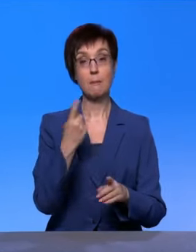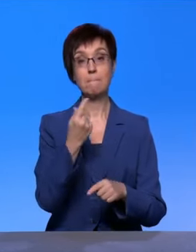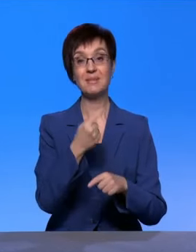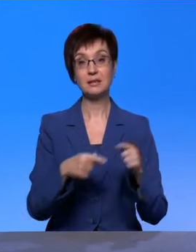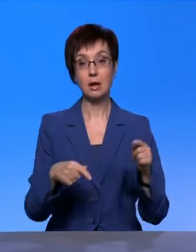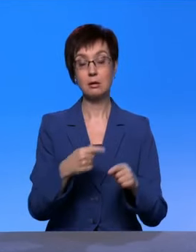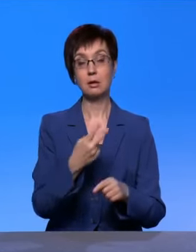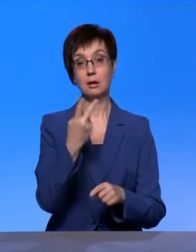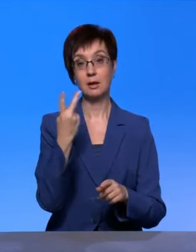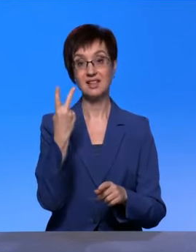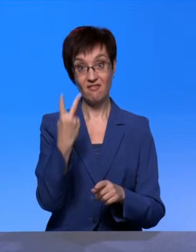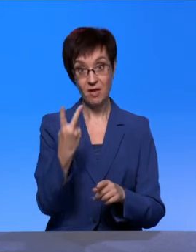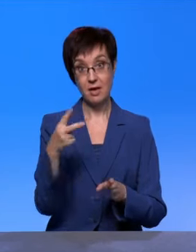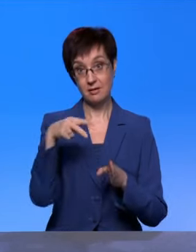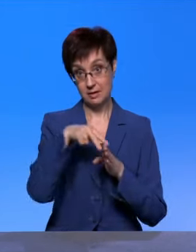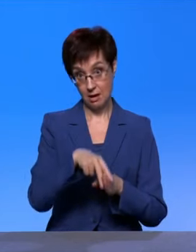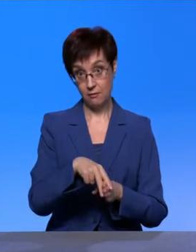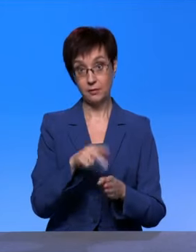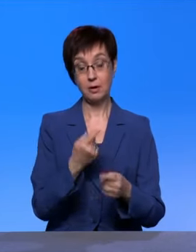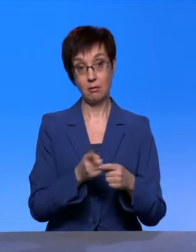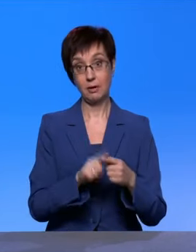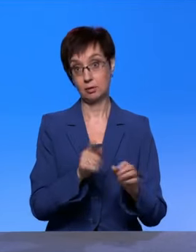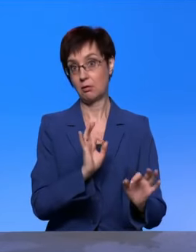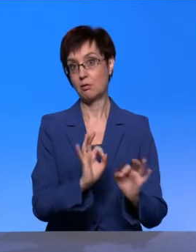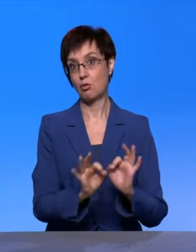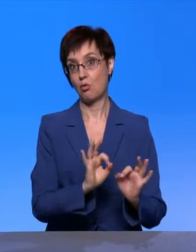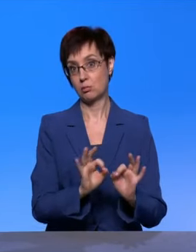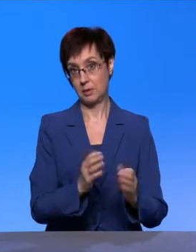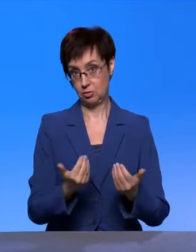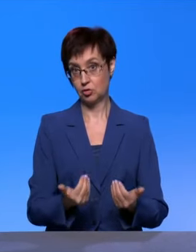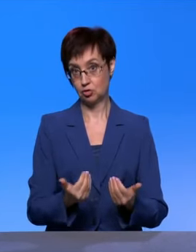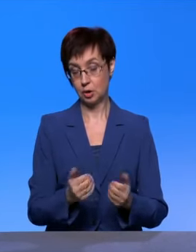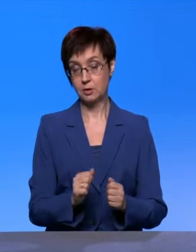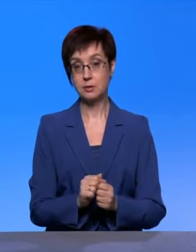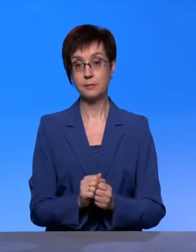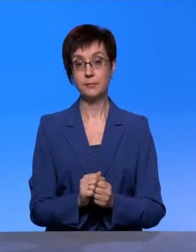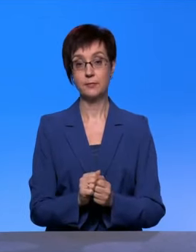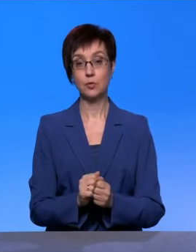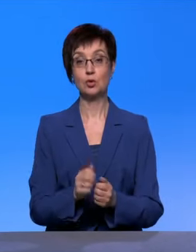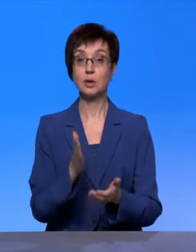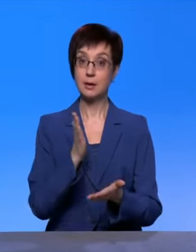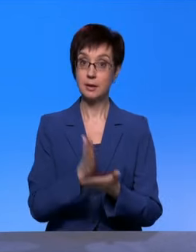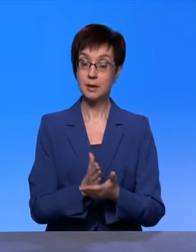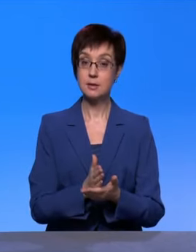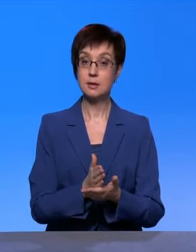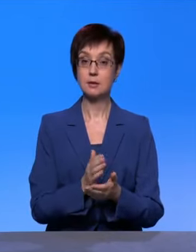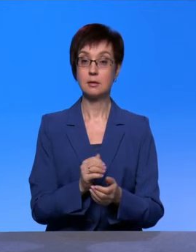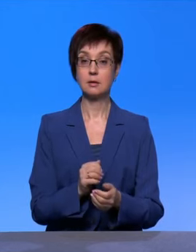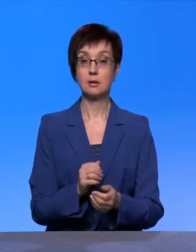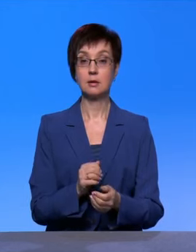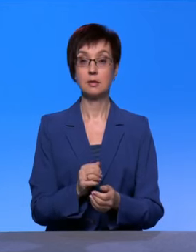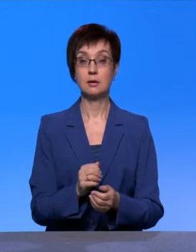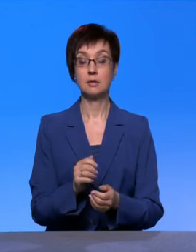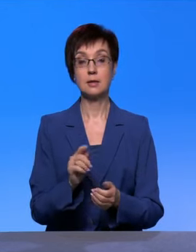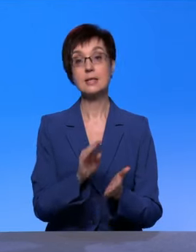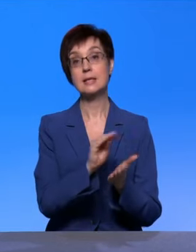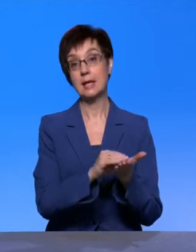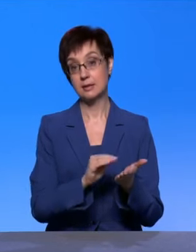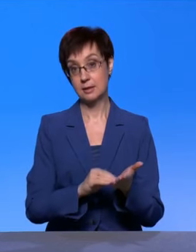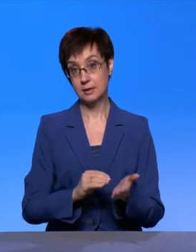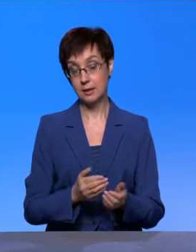норма для любой школы. И поэтому, как говорил классик жанра, есть маленькая, а есть статистика. Вот,